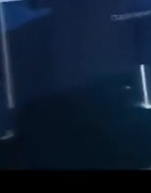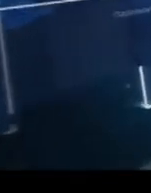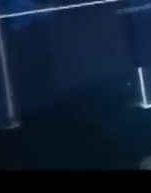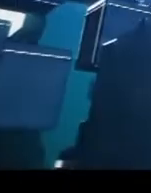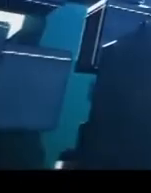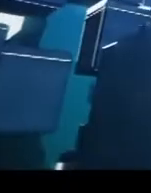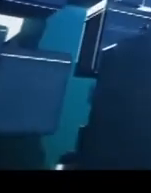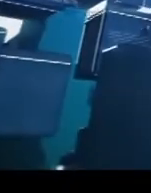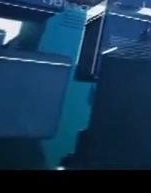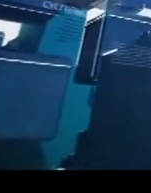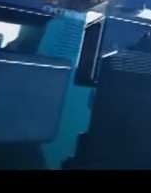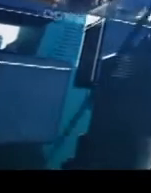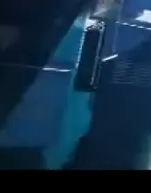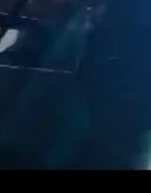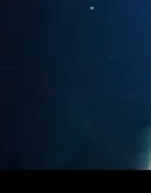Музика